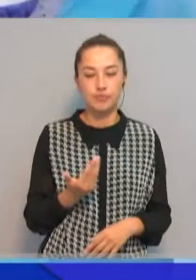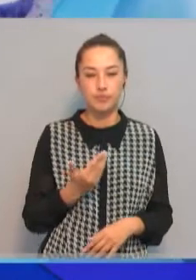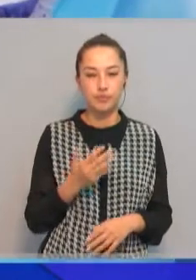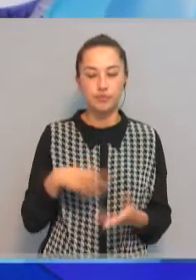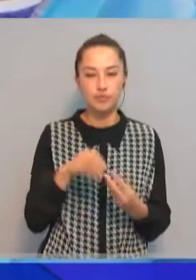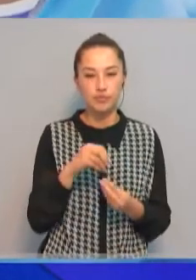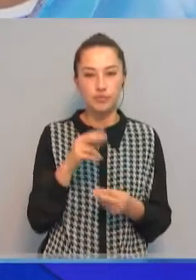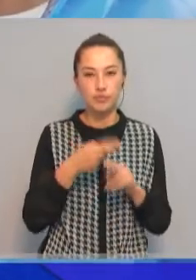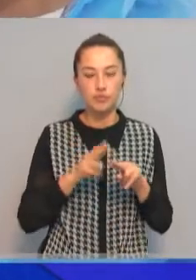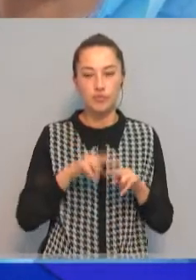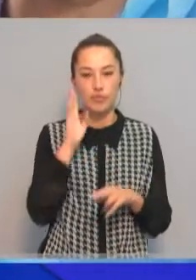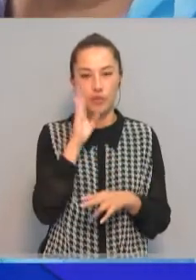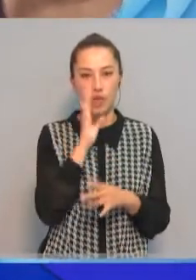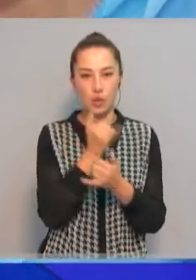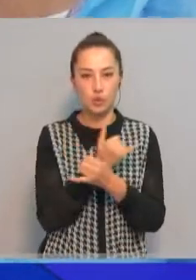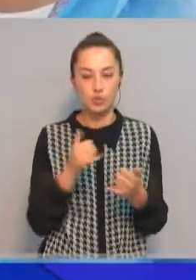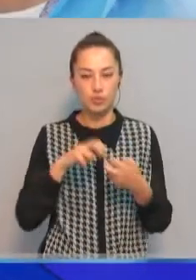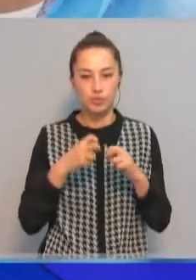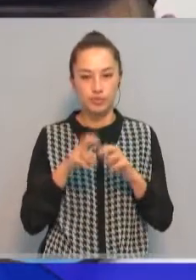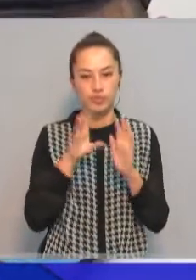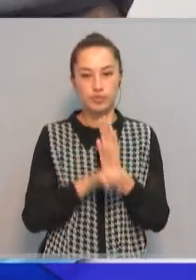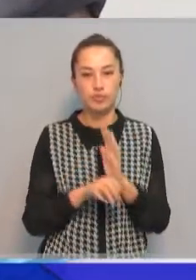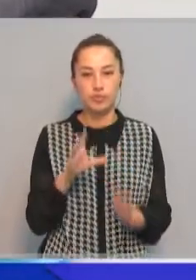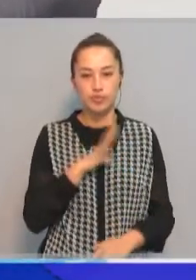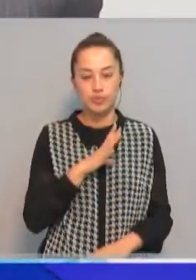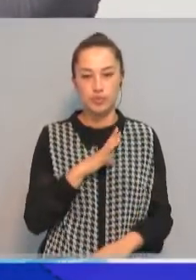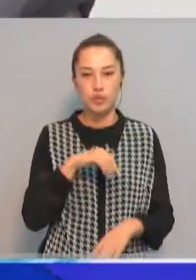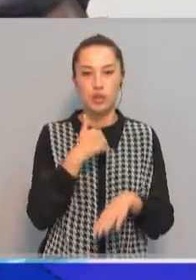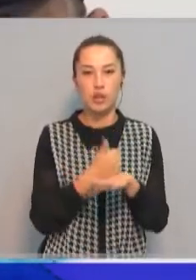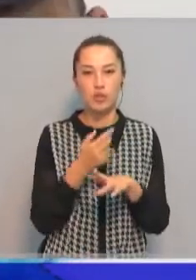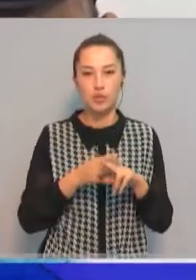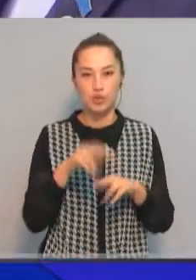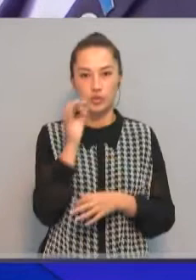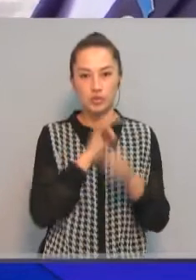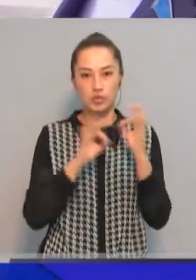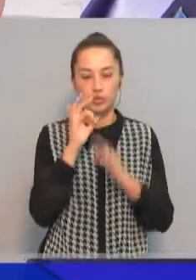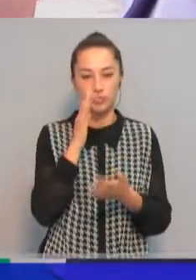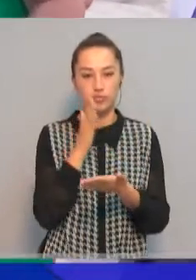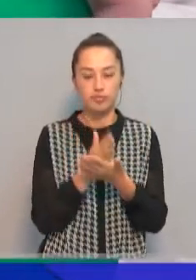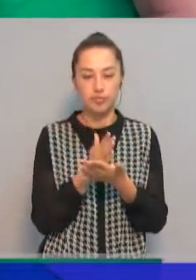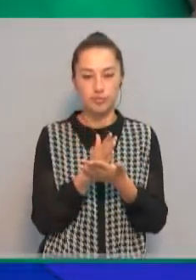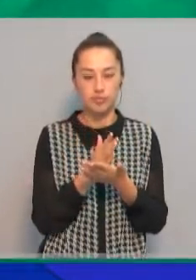мен ассумен қамтамасыз ету мәселесі де шешімін тапқан. Бастысы, дәрі-дәрмек тапшылығы